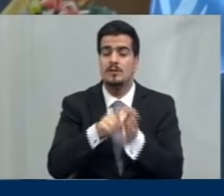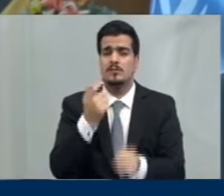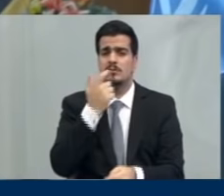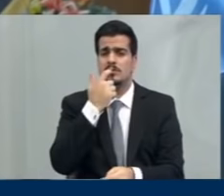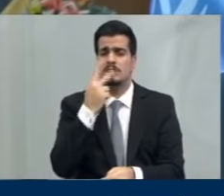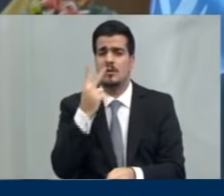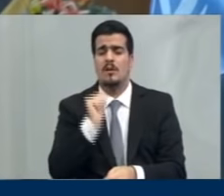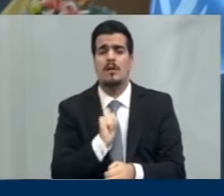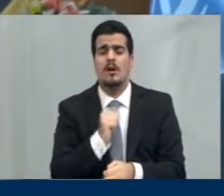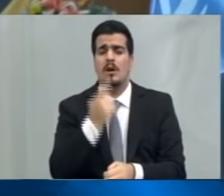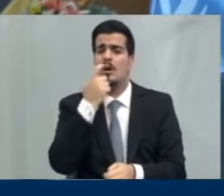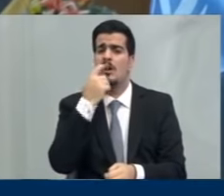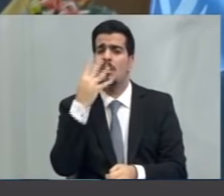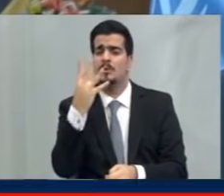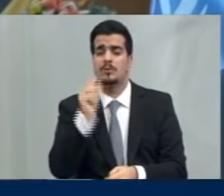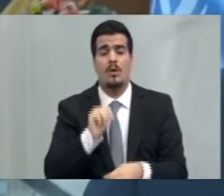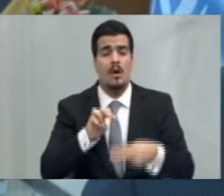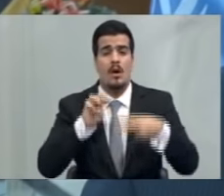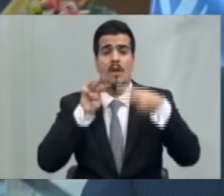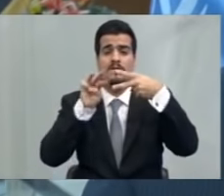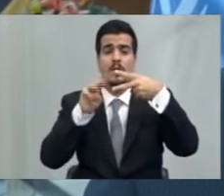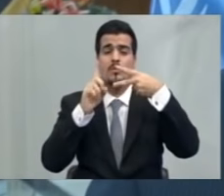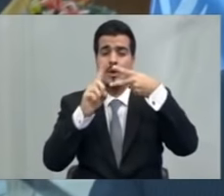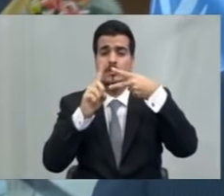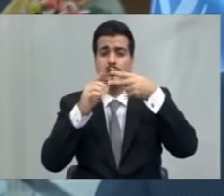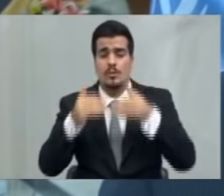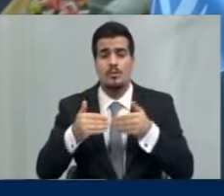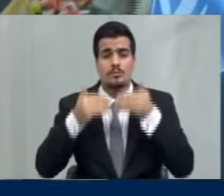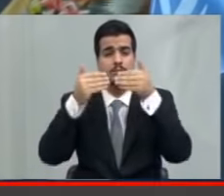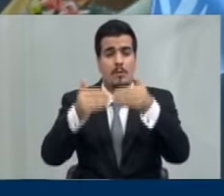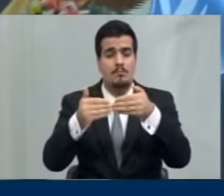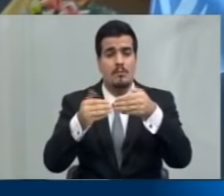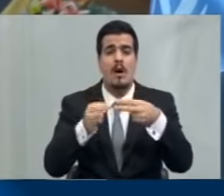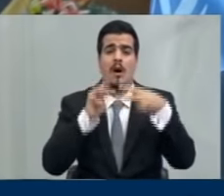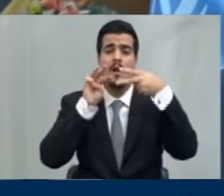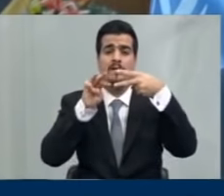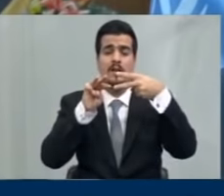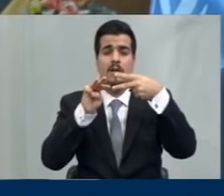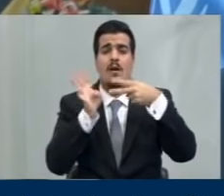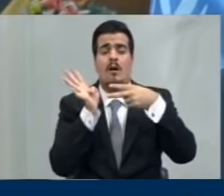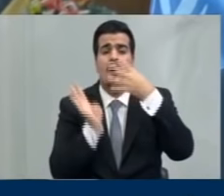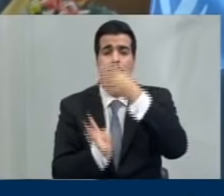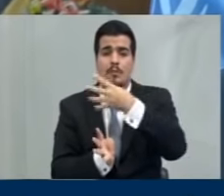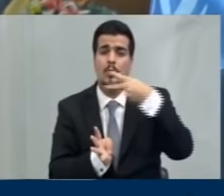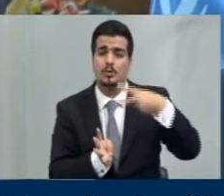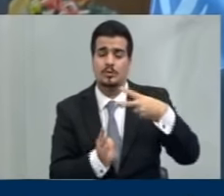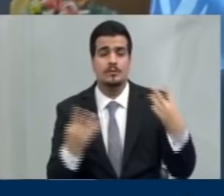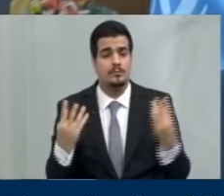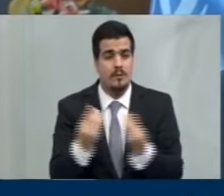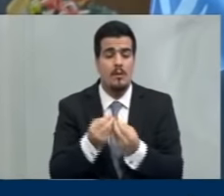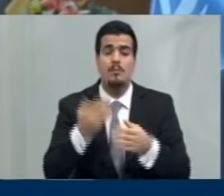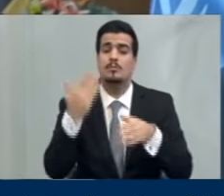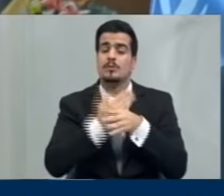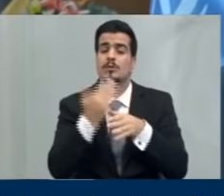سنوات من 2021 لغاية 2024، كان اليوم مناسبة